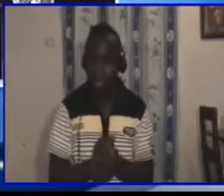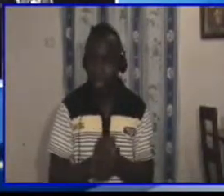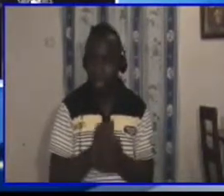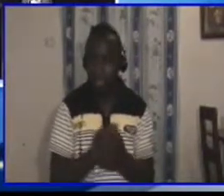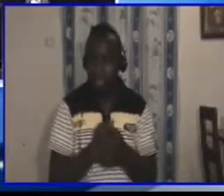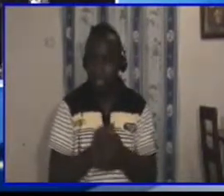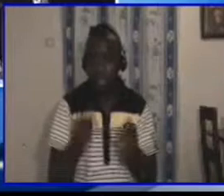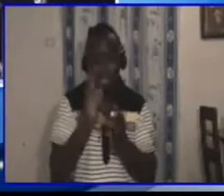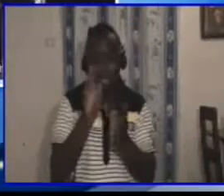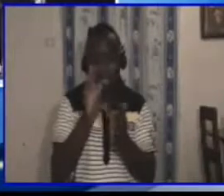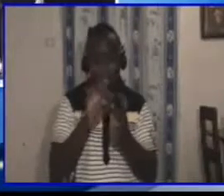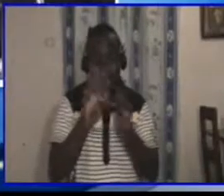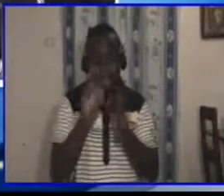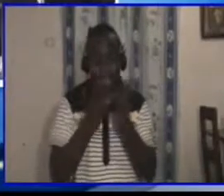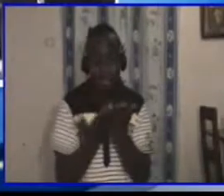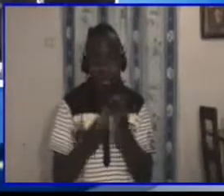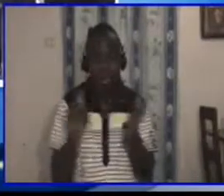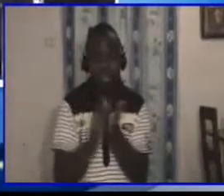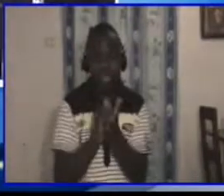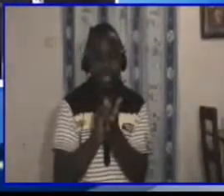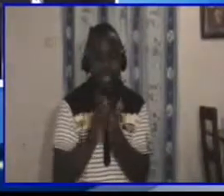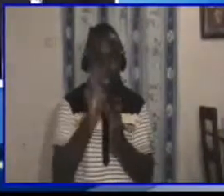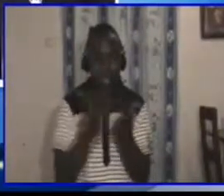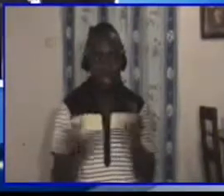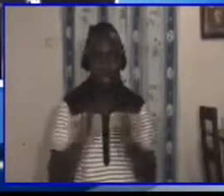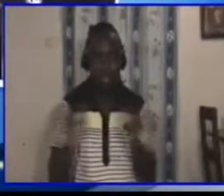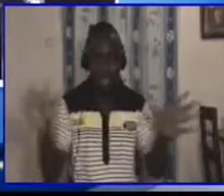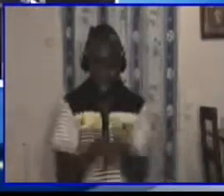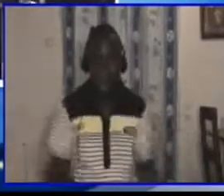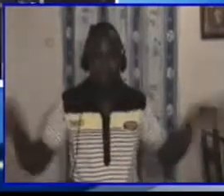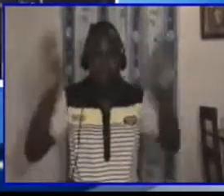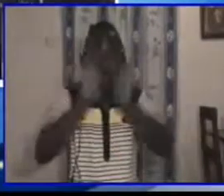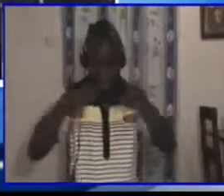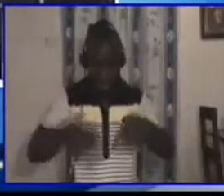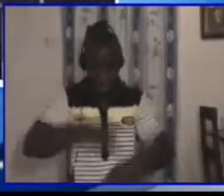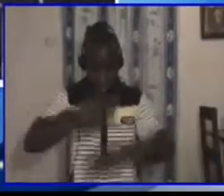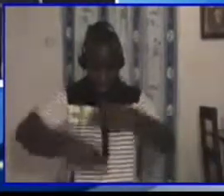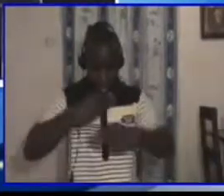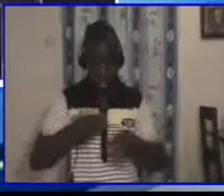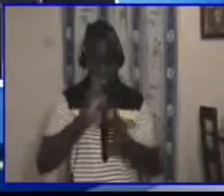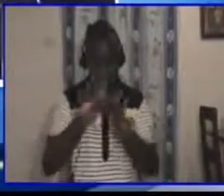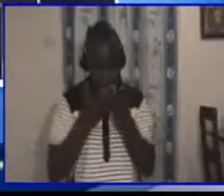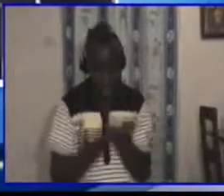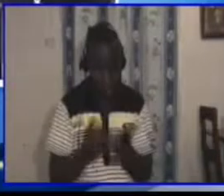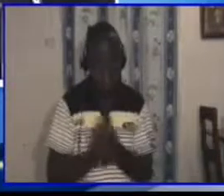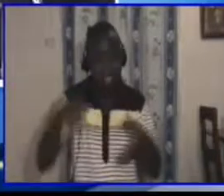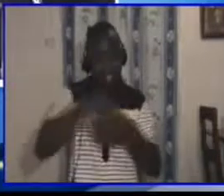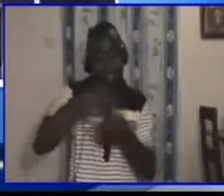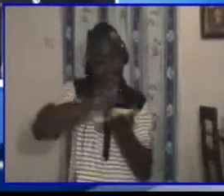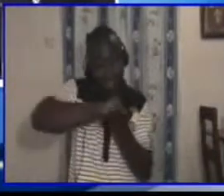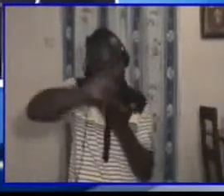apocalisse capitolo 11 tutto ciò è nella sacra